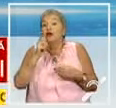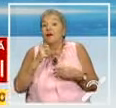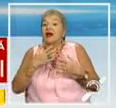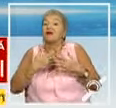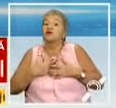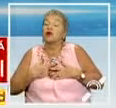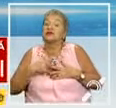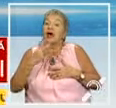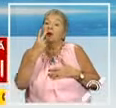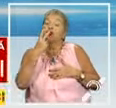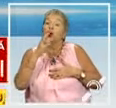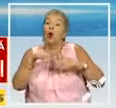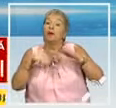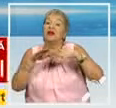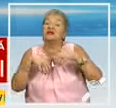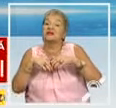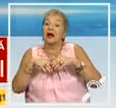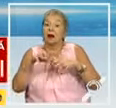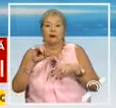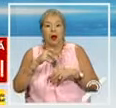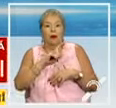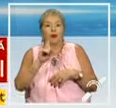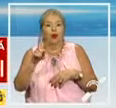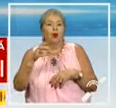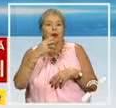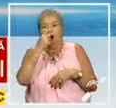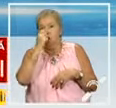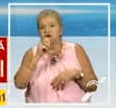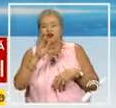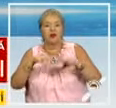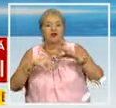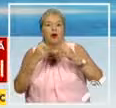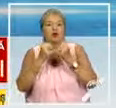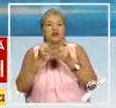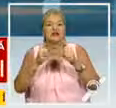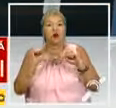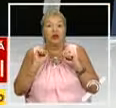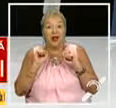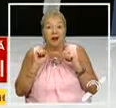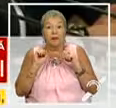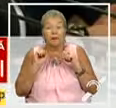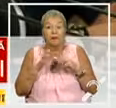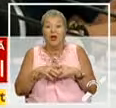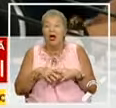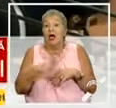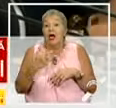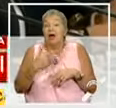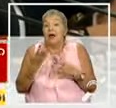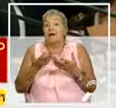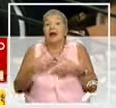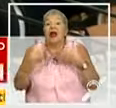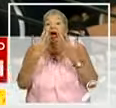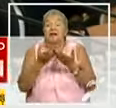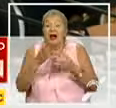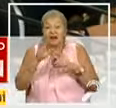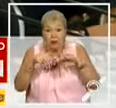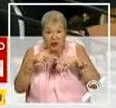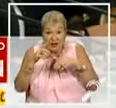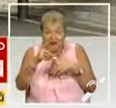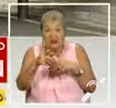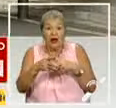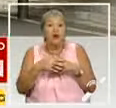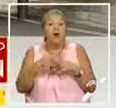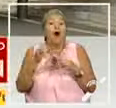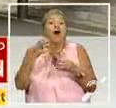aibă două portofolii, dar nu renunță la Ministerul Dezvoltării Regionale în acest moment. Deși li s-a oferit Ministerul